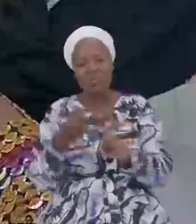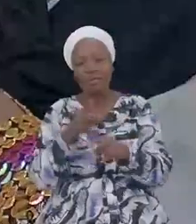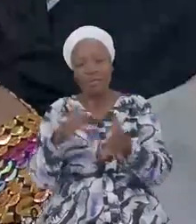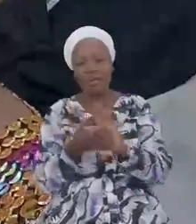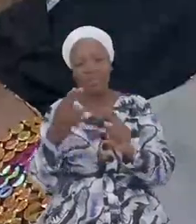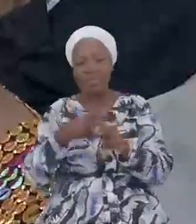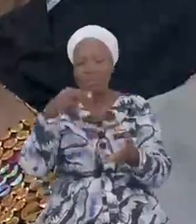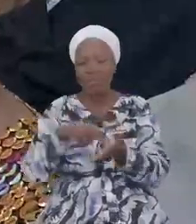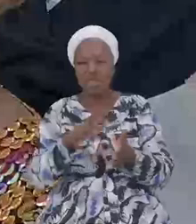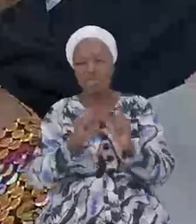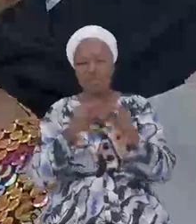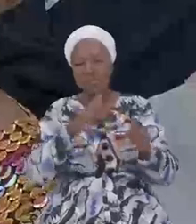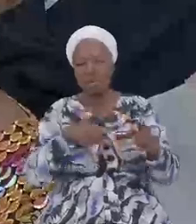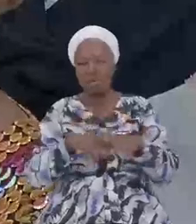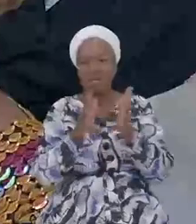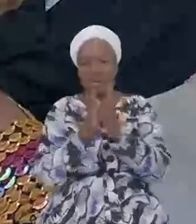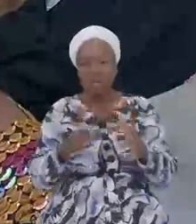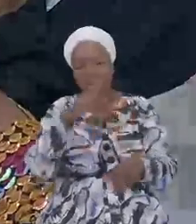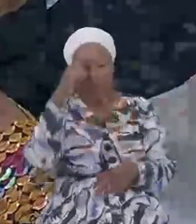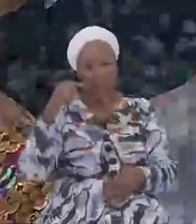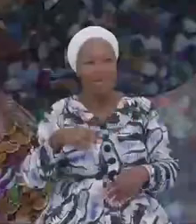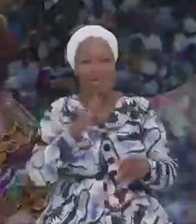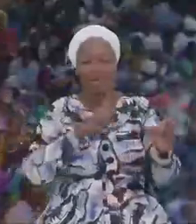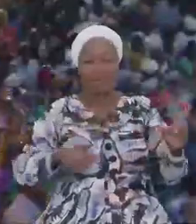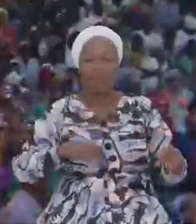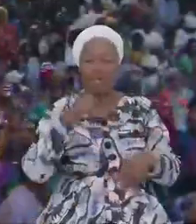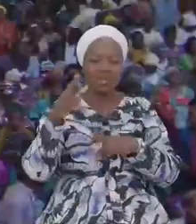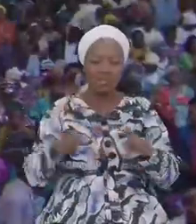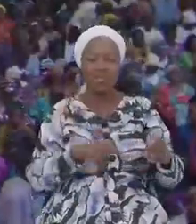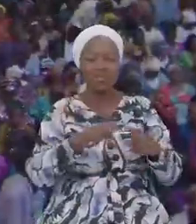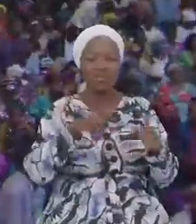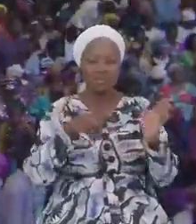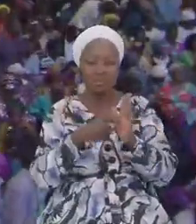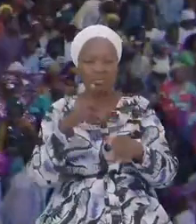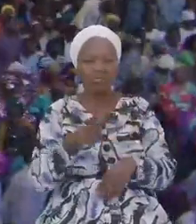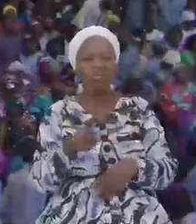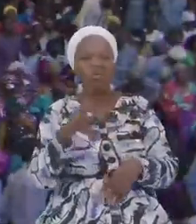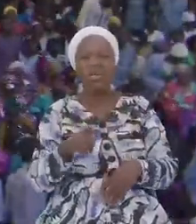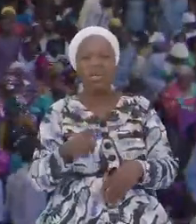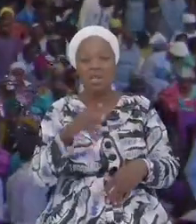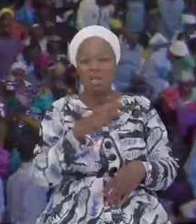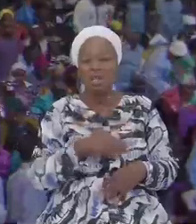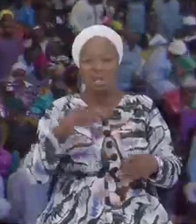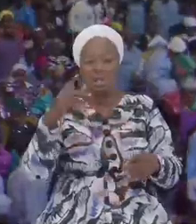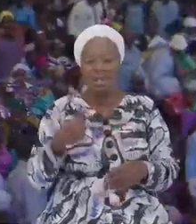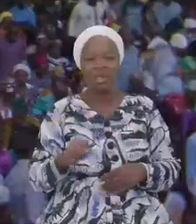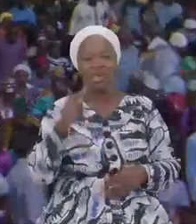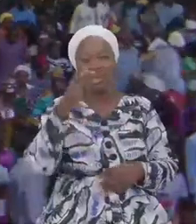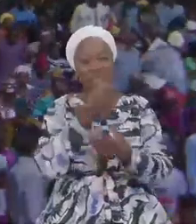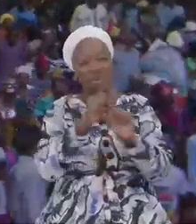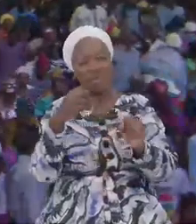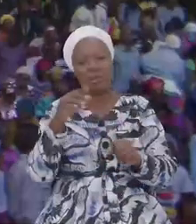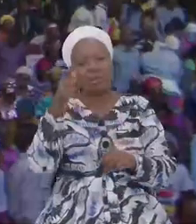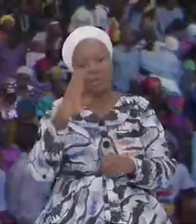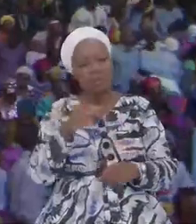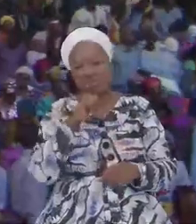commencera par vous. Levez-vous, parlez au Seigneur de la prière, pas des prières hypocrites, et non des prières d'hypocrites, mais la prière de conviction,